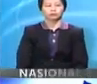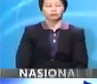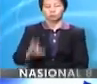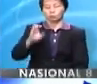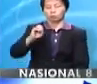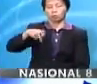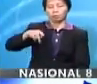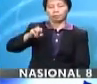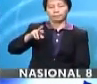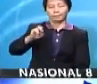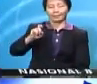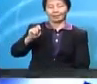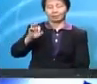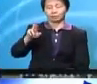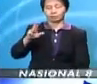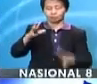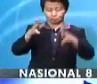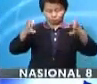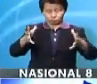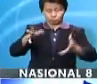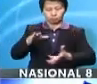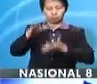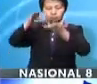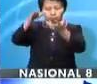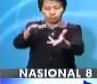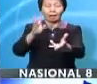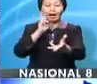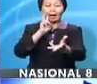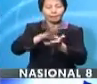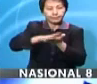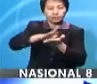operator-operator itu membekal air terawat,